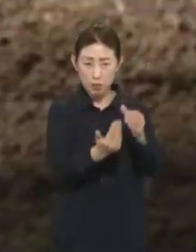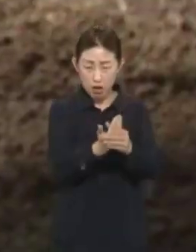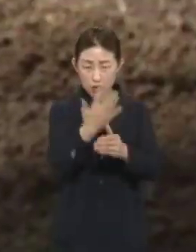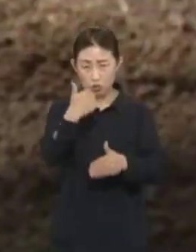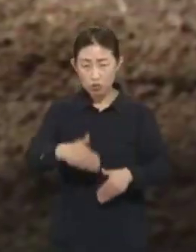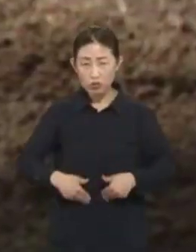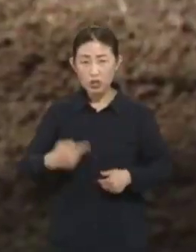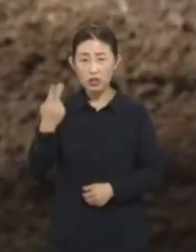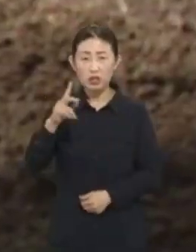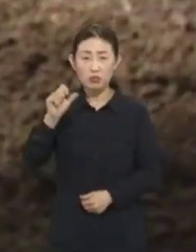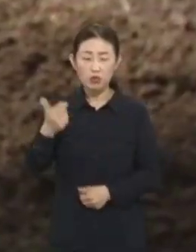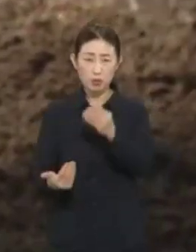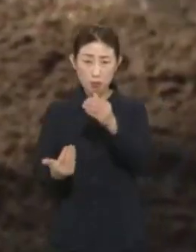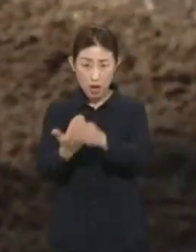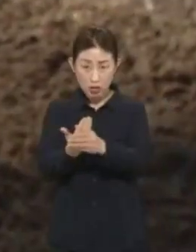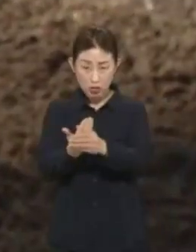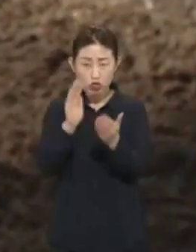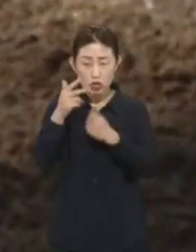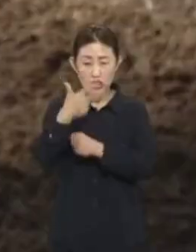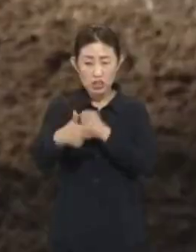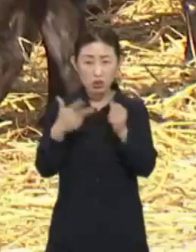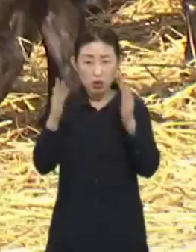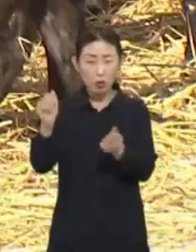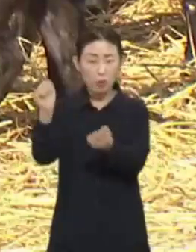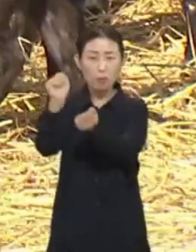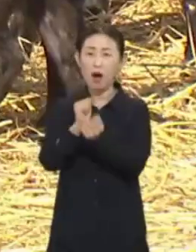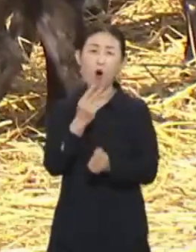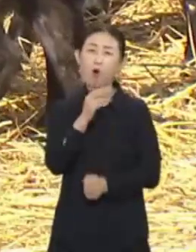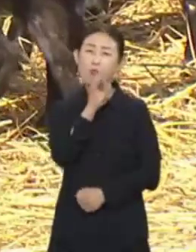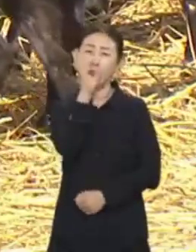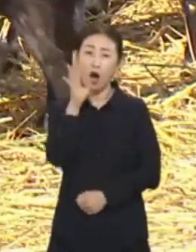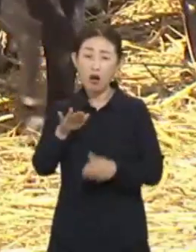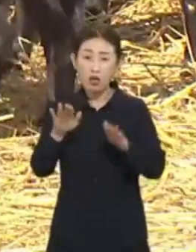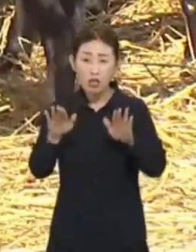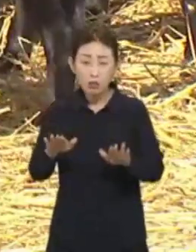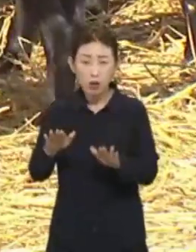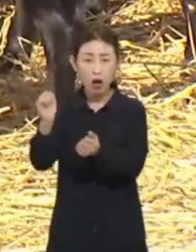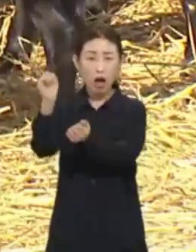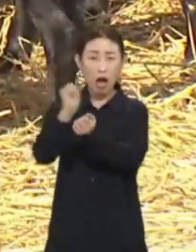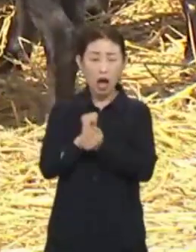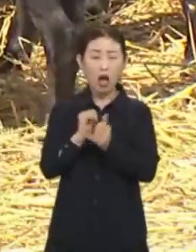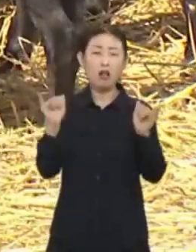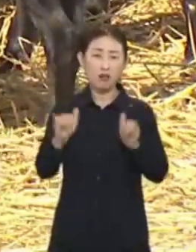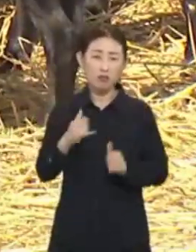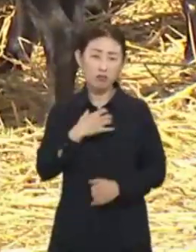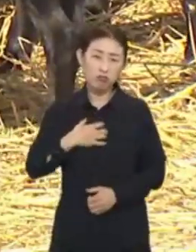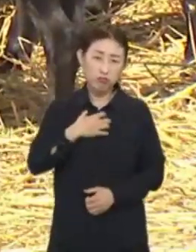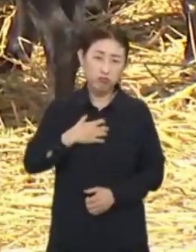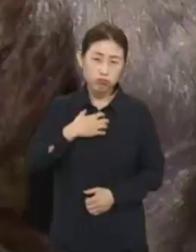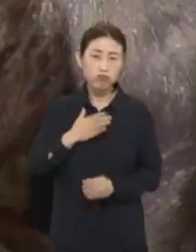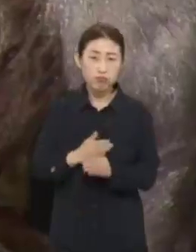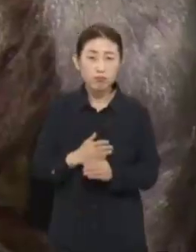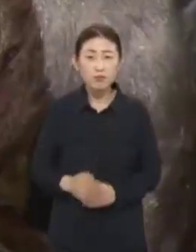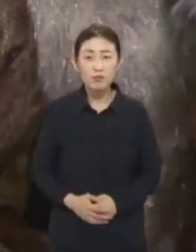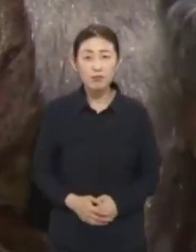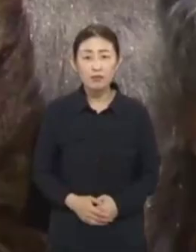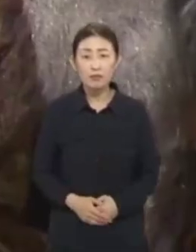지난 2016년 이후 7년간 구제역이 발생하지 않아 이번에 안전지대가 깨질까 비상이 걸렸습니다.